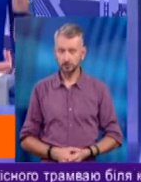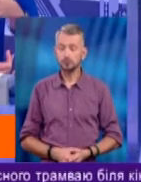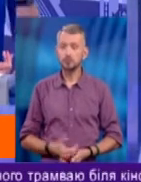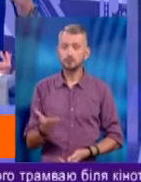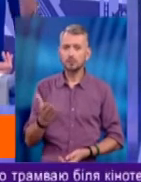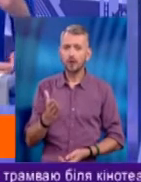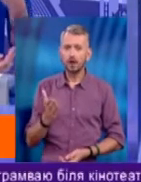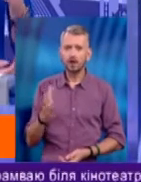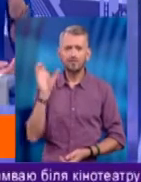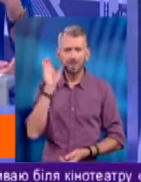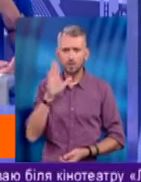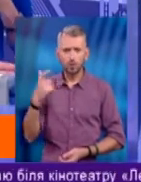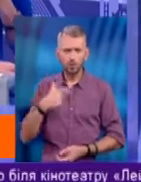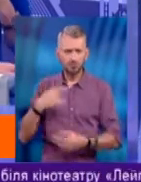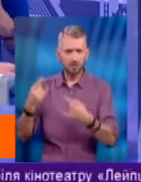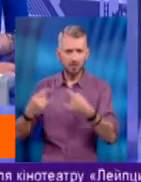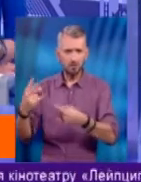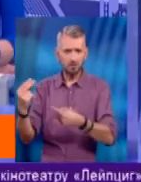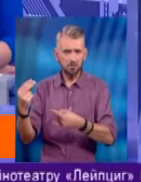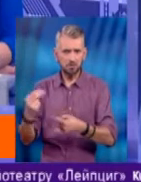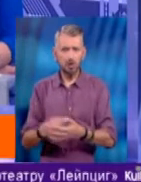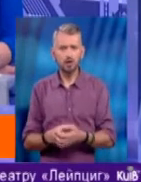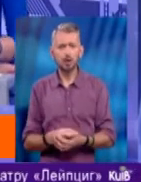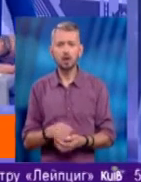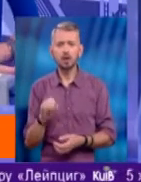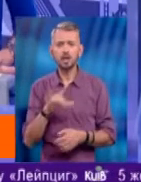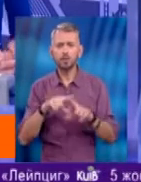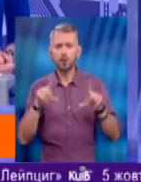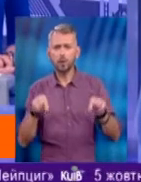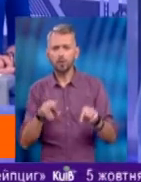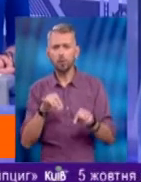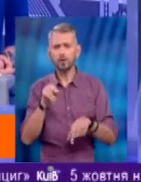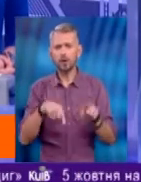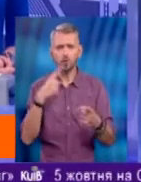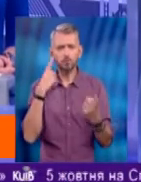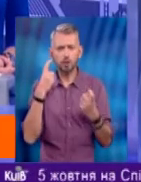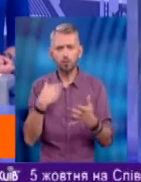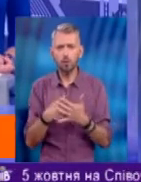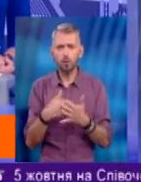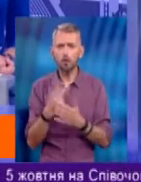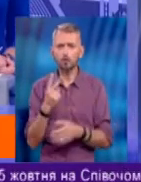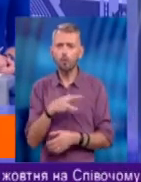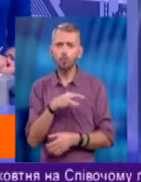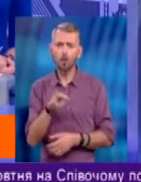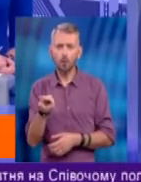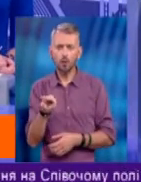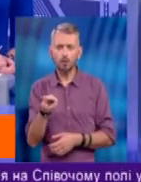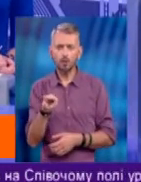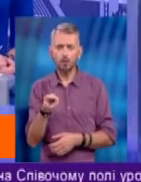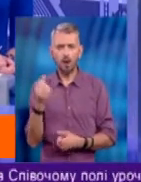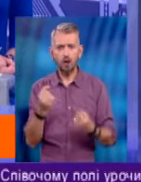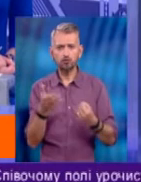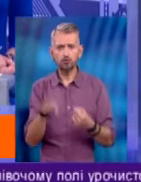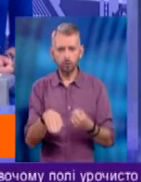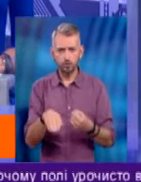Прошу, ви на телевізор слухайте по телефону. На євробляхах тут, по некоторим даним, около 2 мільйонів